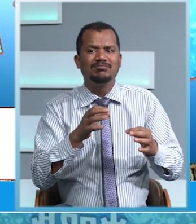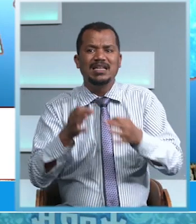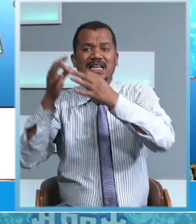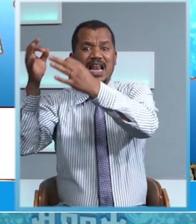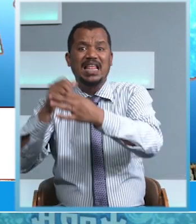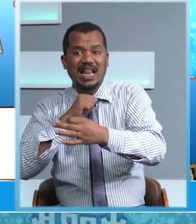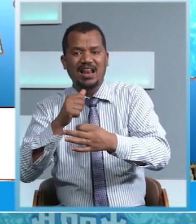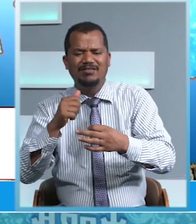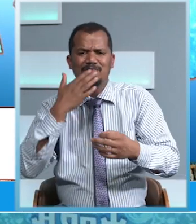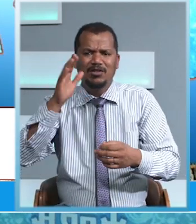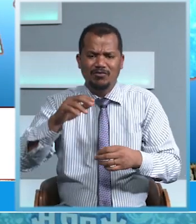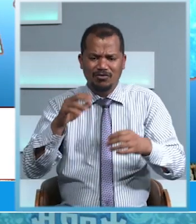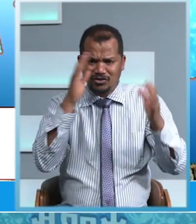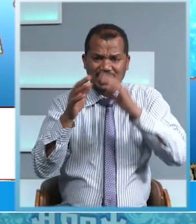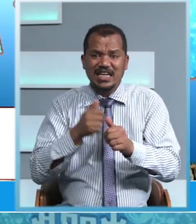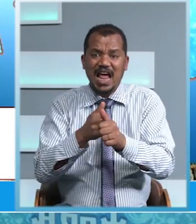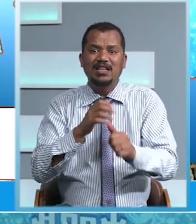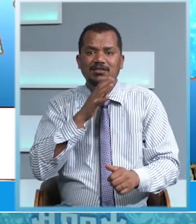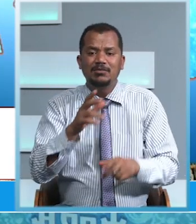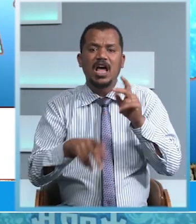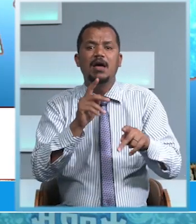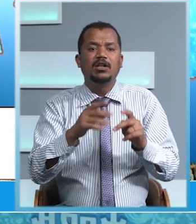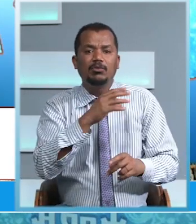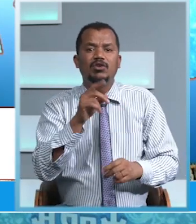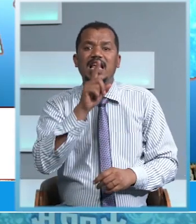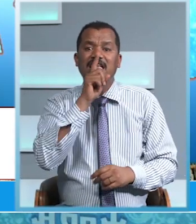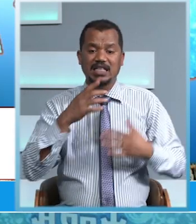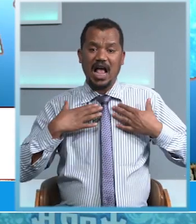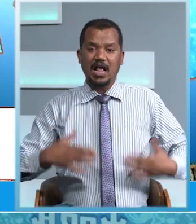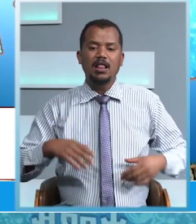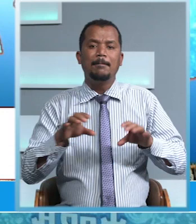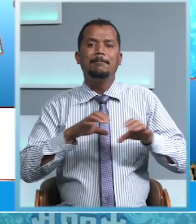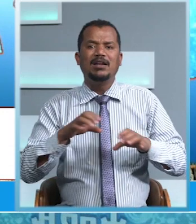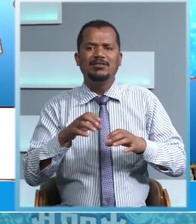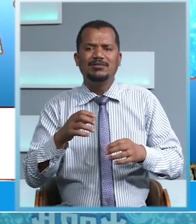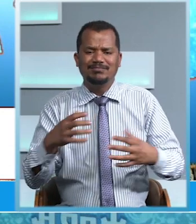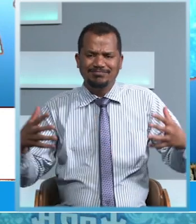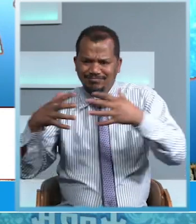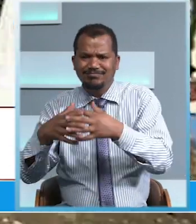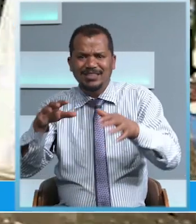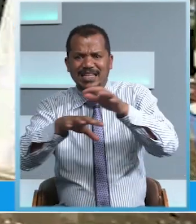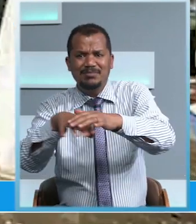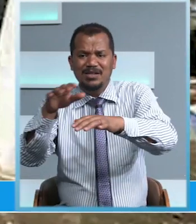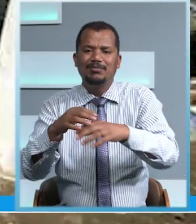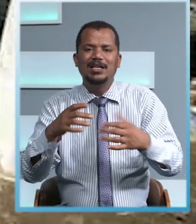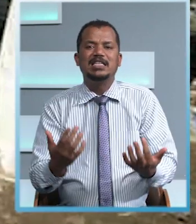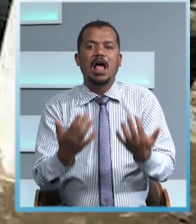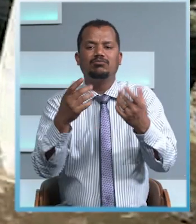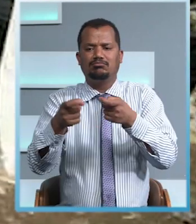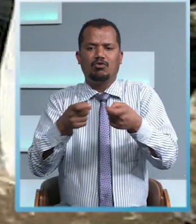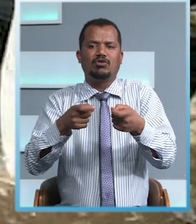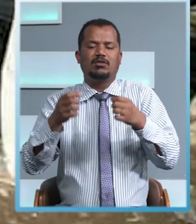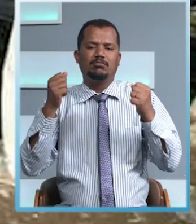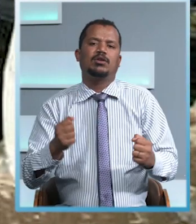ቤቶች እንዳይዛመትና የከፋ ችግር እንዳያስከትል ህብረተሰቡና የጸጥታ አካላት ባደረጉት የተቀናጀ ርብርብ